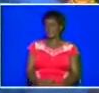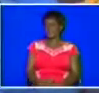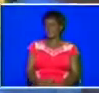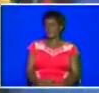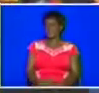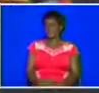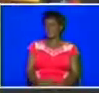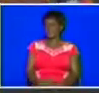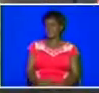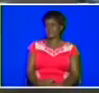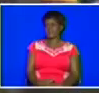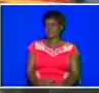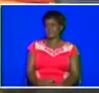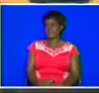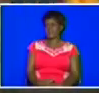husika